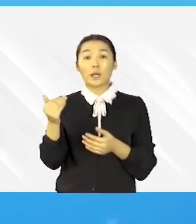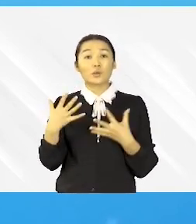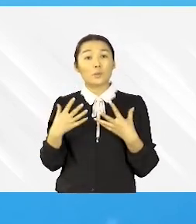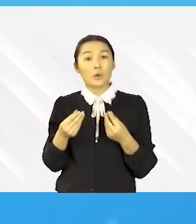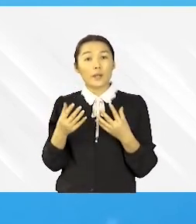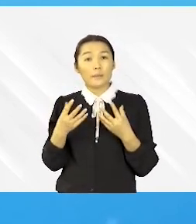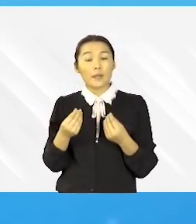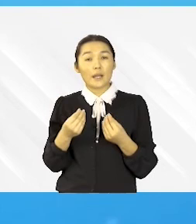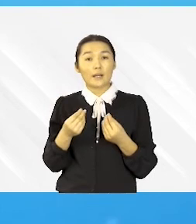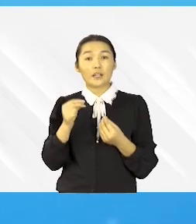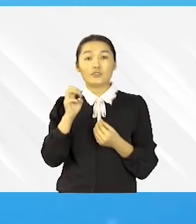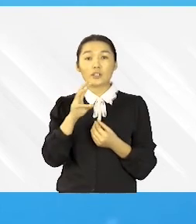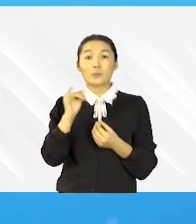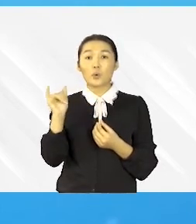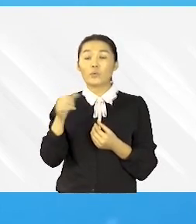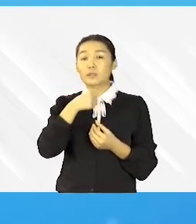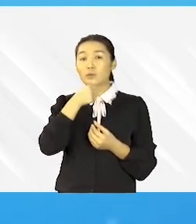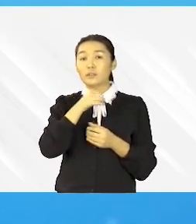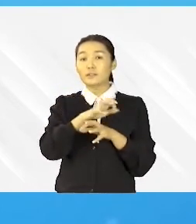мягкое, чем у взрослых насекомых.